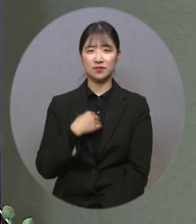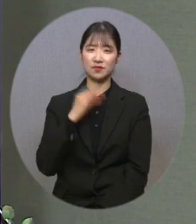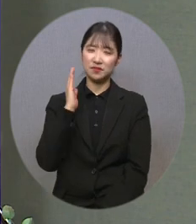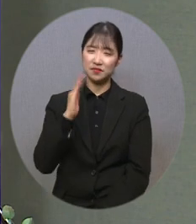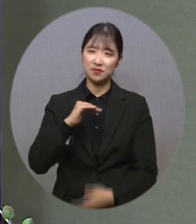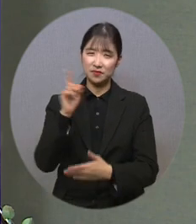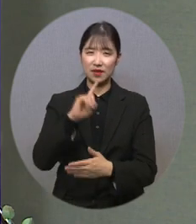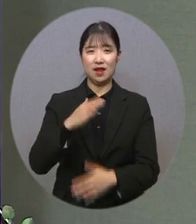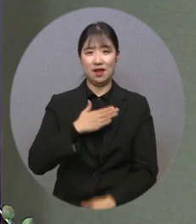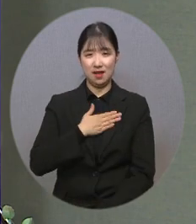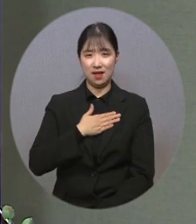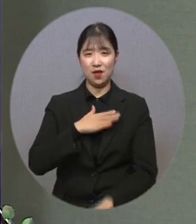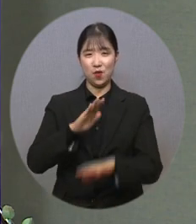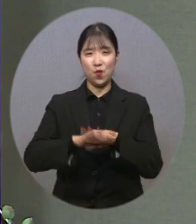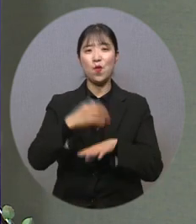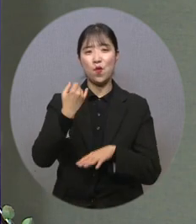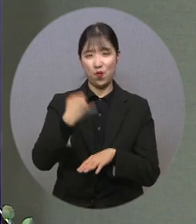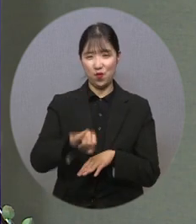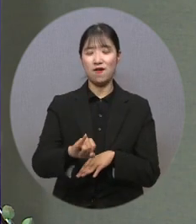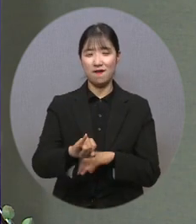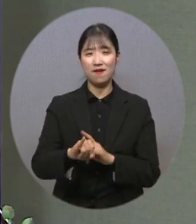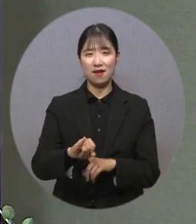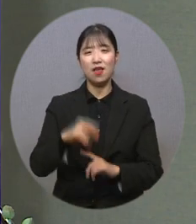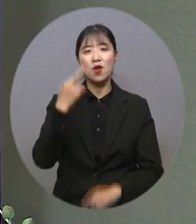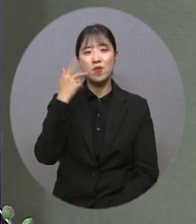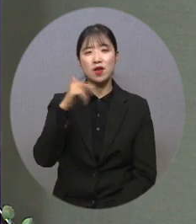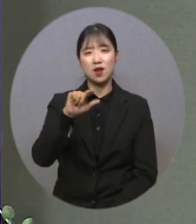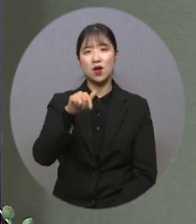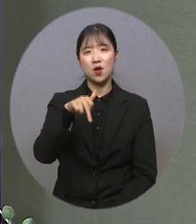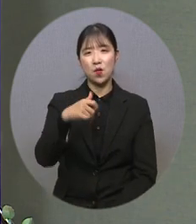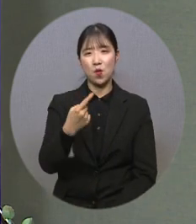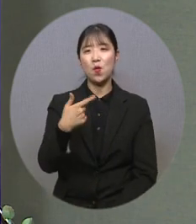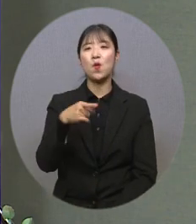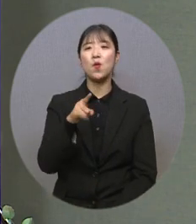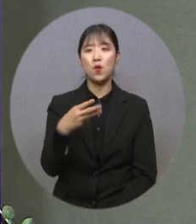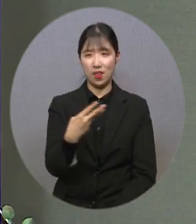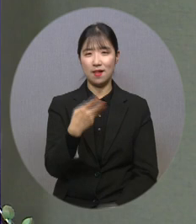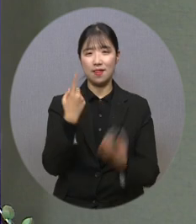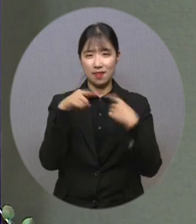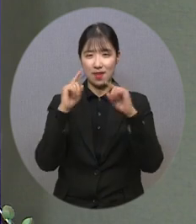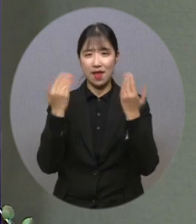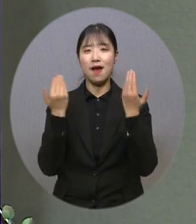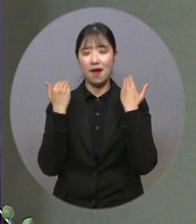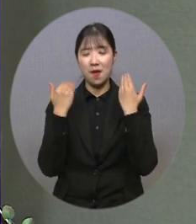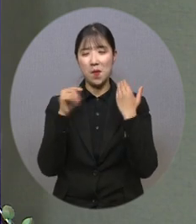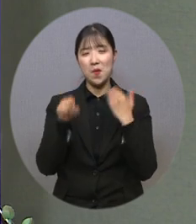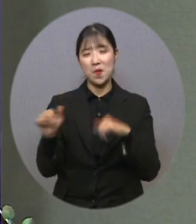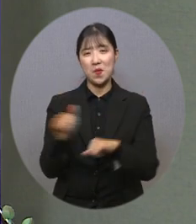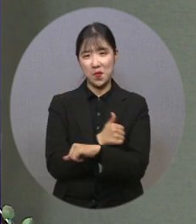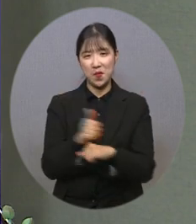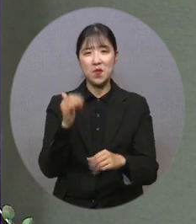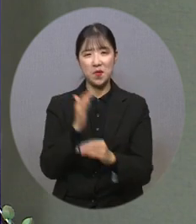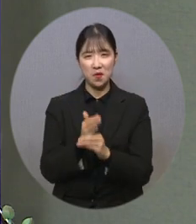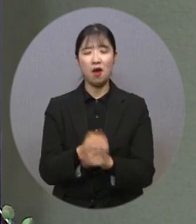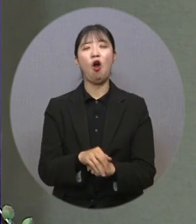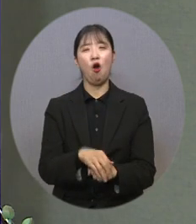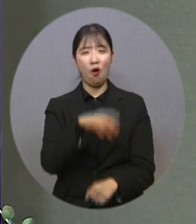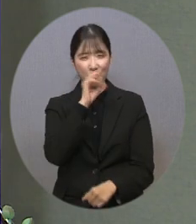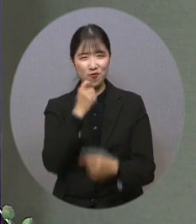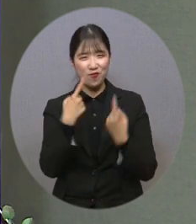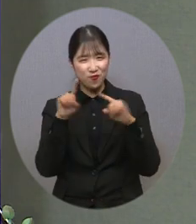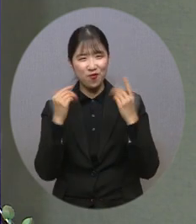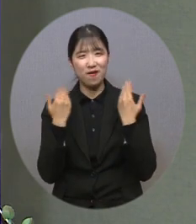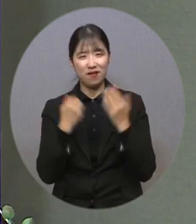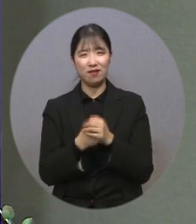같지만은 제 손녀 하나가 네. 미국 코넬을 다니고 있는데 아하, 예, 경제학과에 명문 대학을 다니고